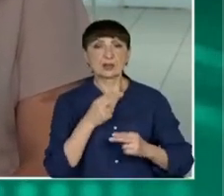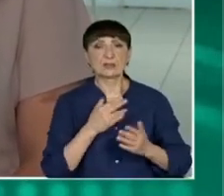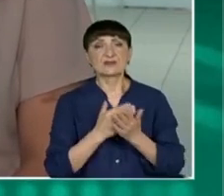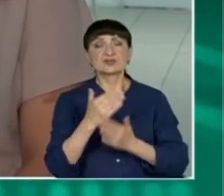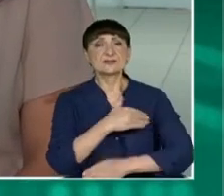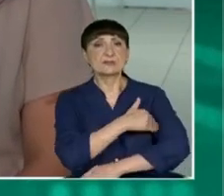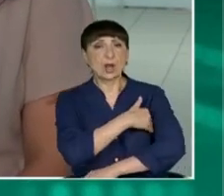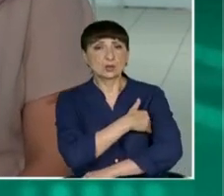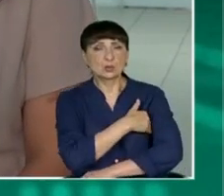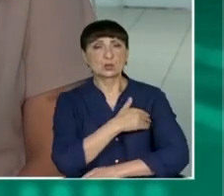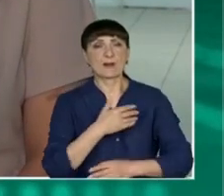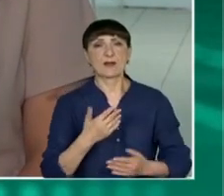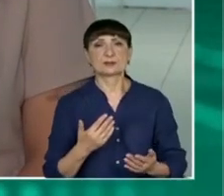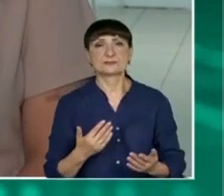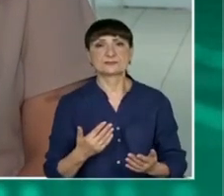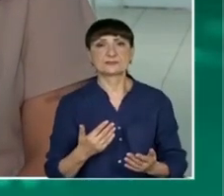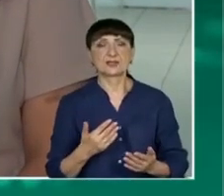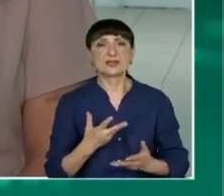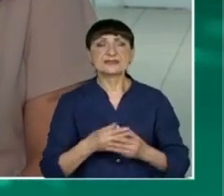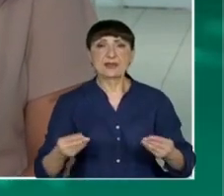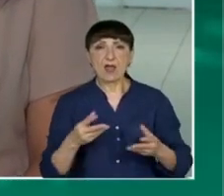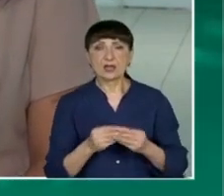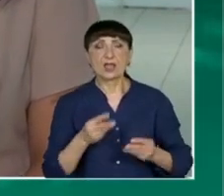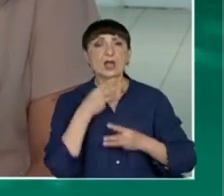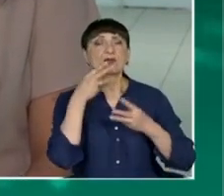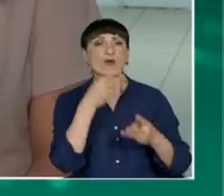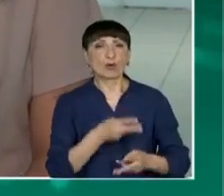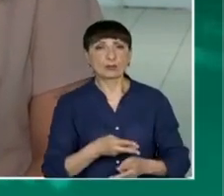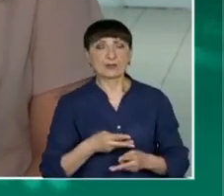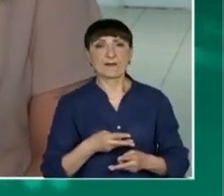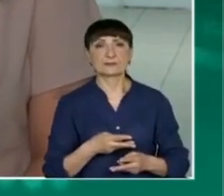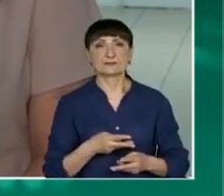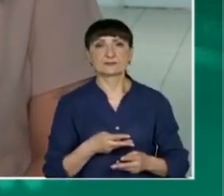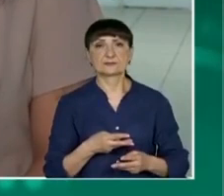повышение температуры тела, диарея, рвота,